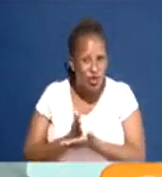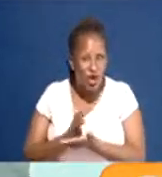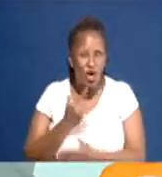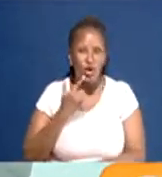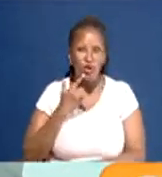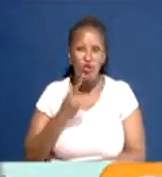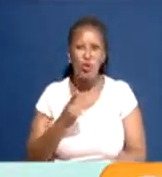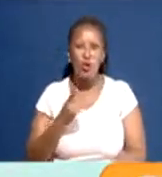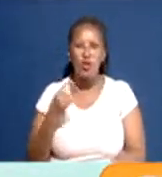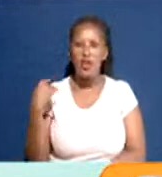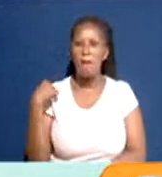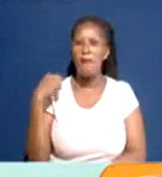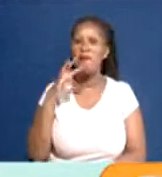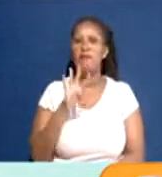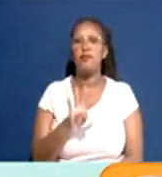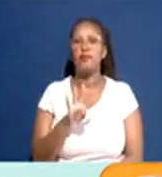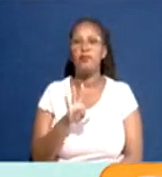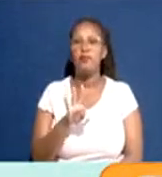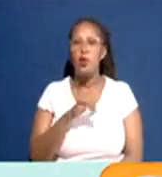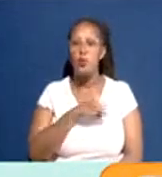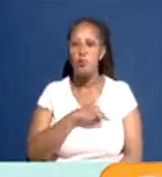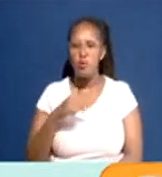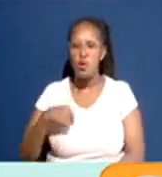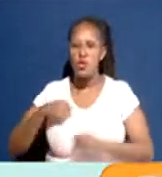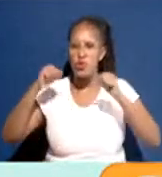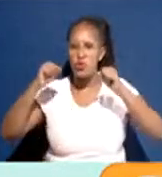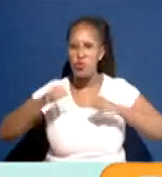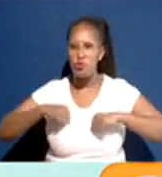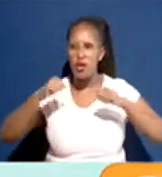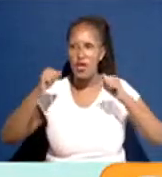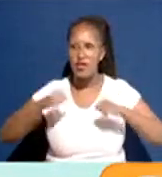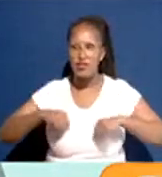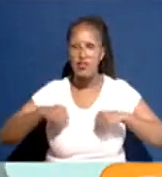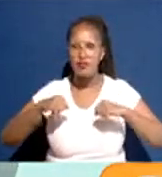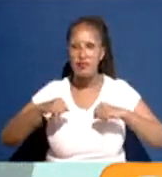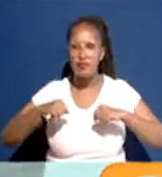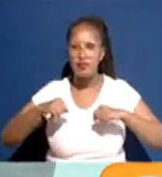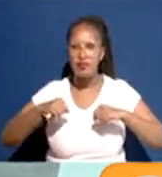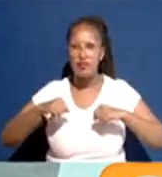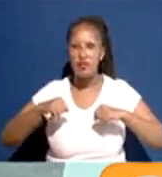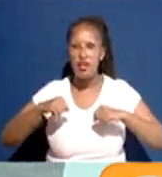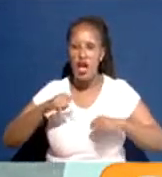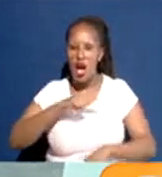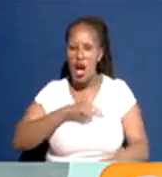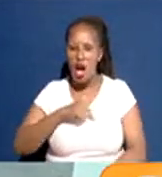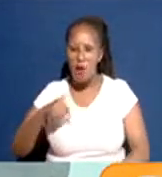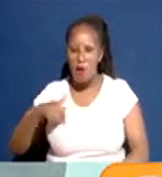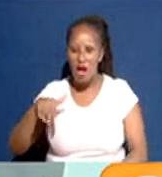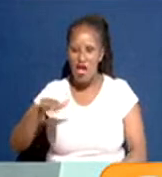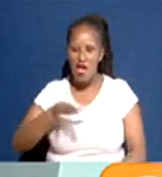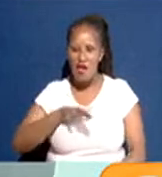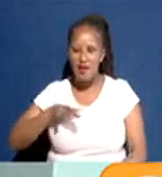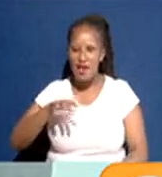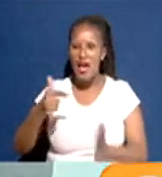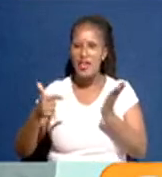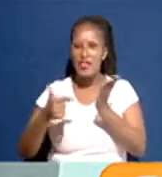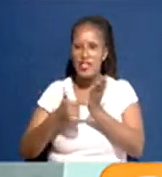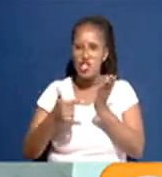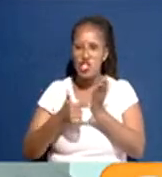Jambo la nne, tumekubaliana ya kwamba sekta yetu, the digital